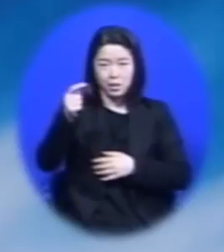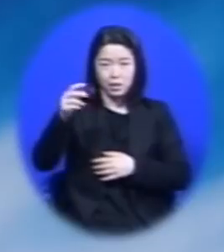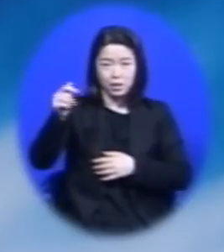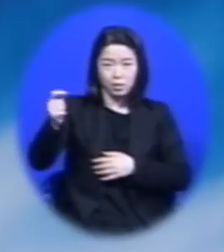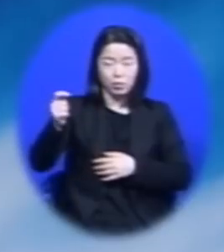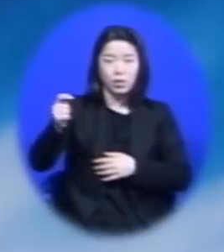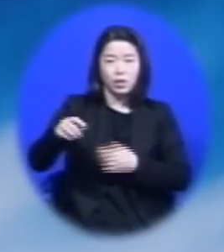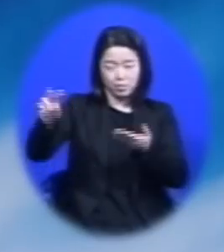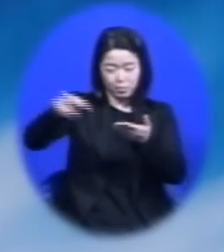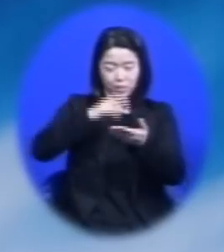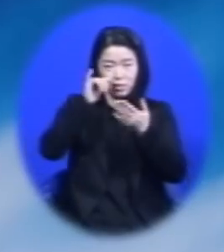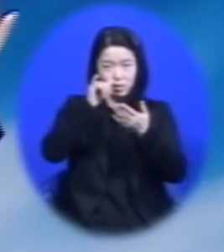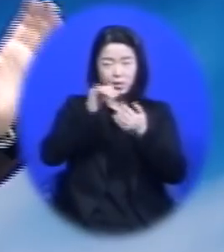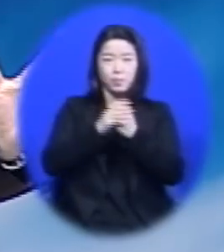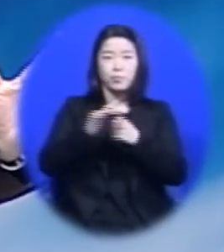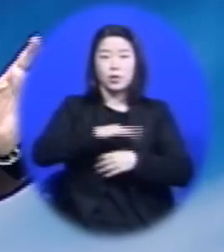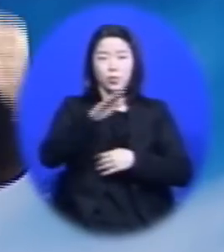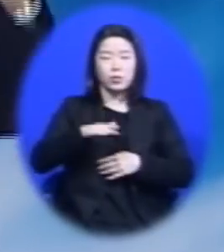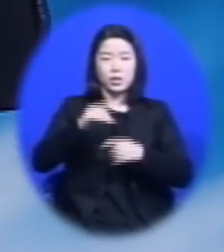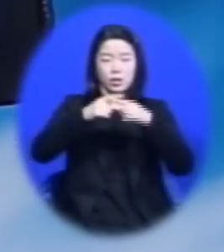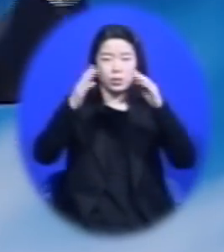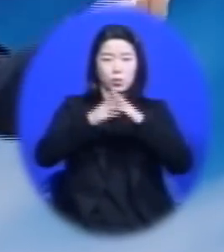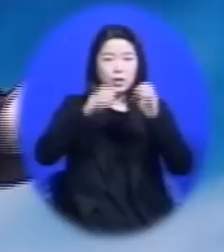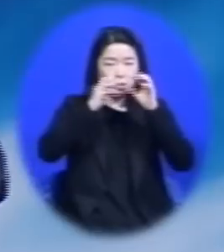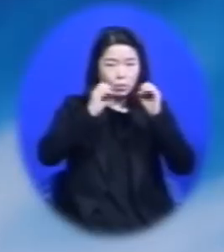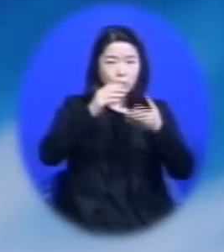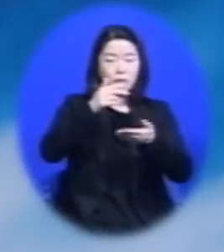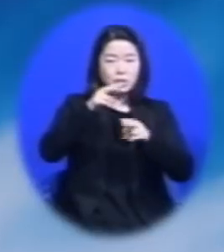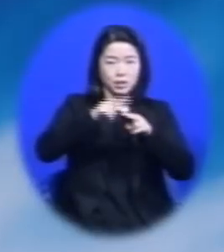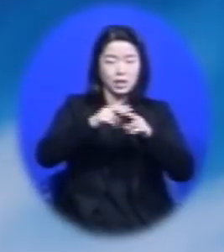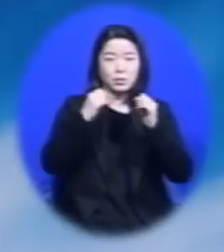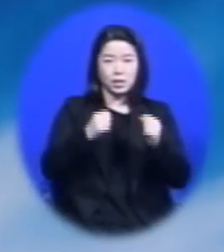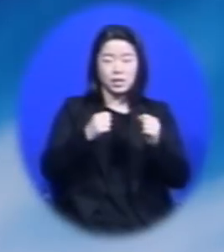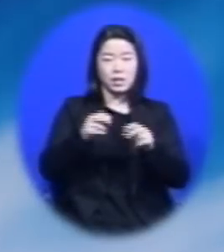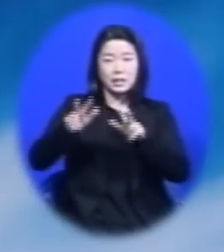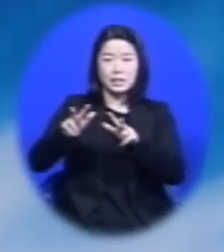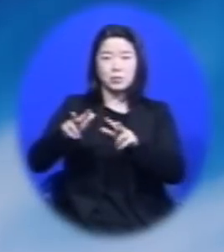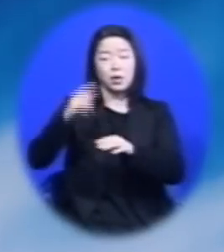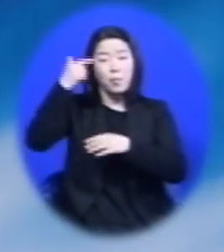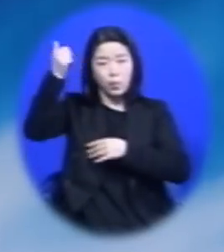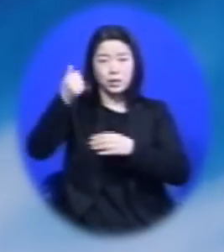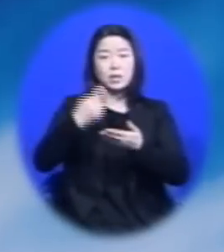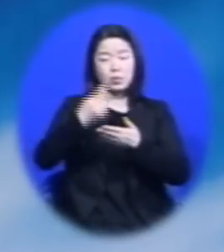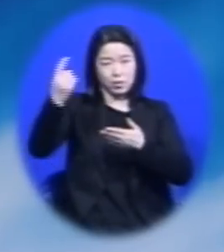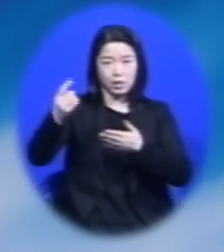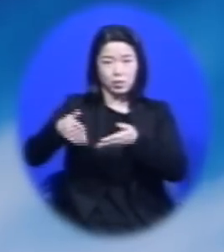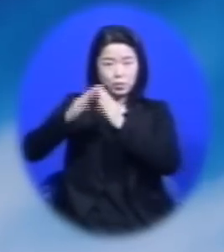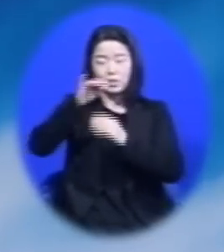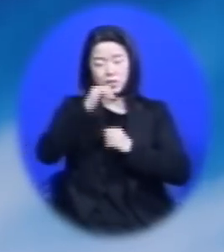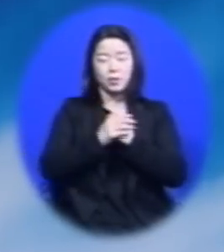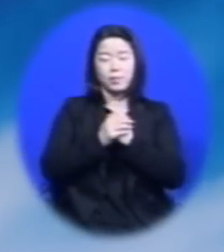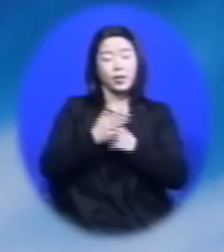이렇게 왔어요 너무너무 우리 교회 전도사님으로 계시다가 지금 목사님으로 나가 계시죠 저는 그 목사님에 대해서